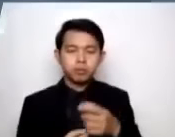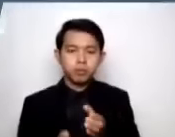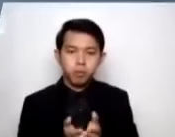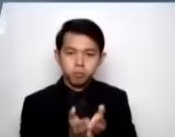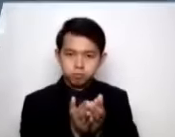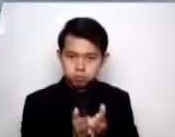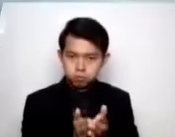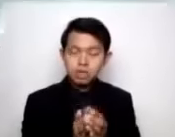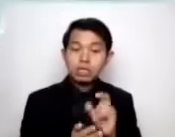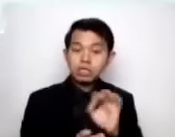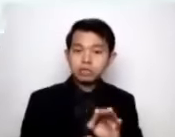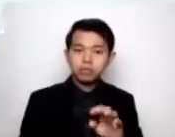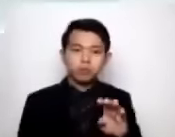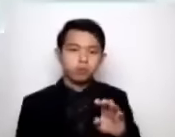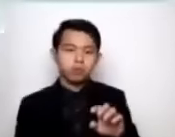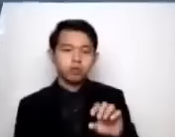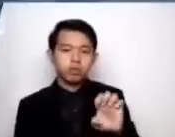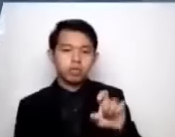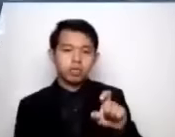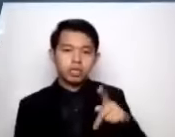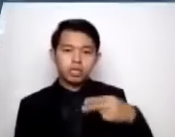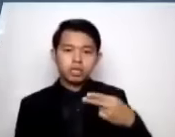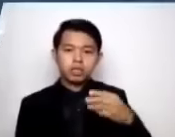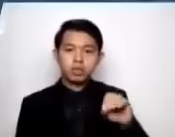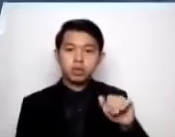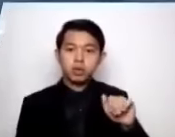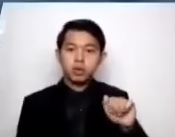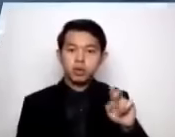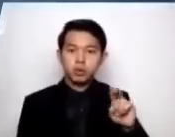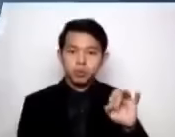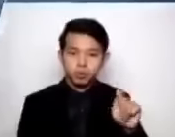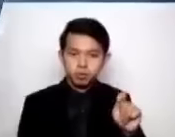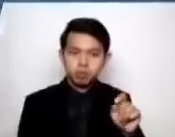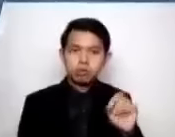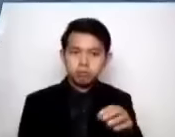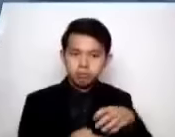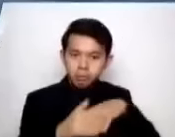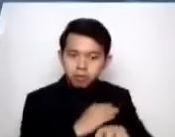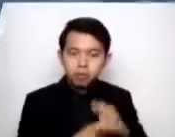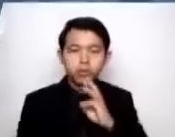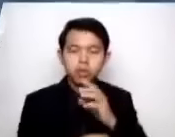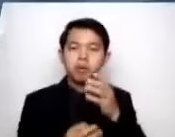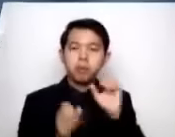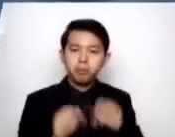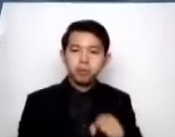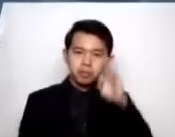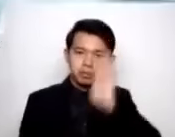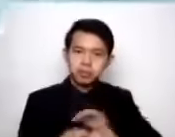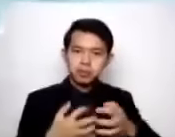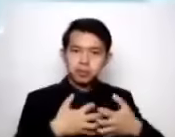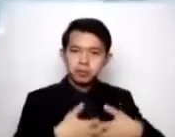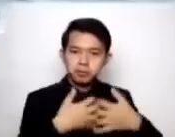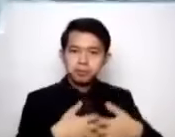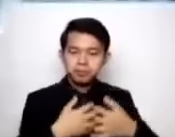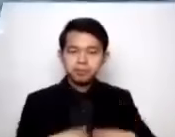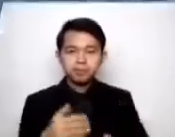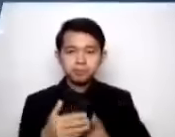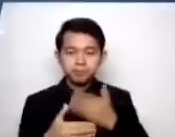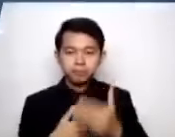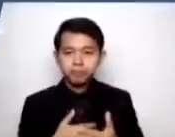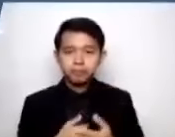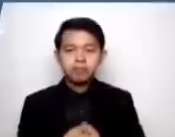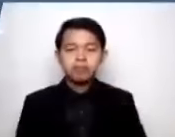tambucho, posibleng mamatayan sila ng makina. Kalauna, nagbago ng target ang PCG at pinatamaan ng tatlong tangke ng krudo